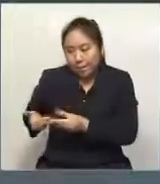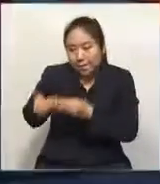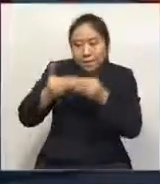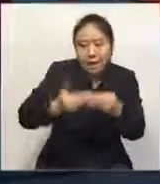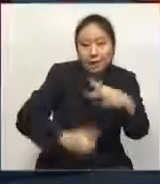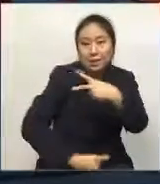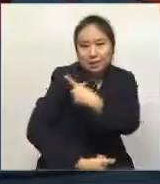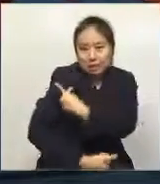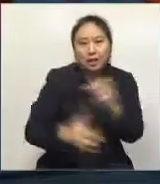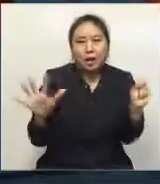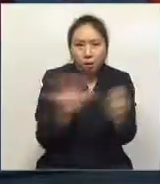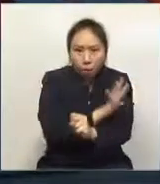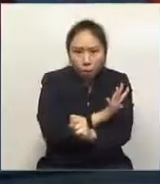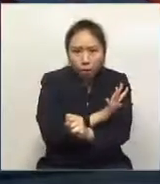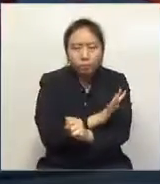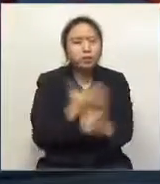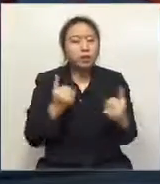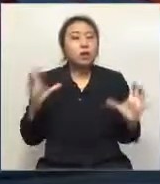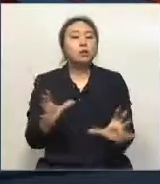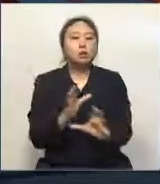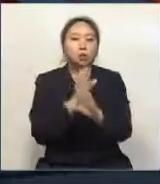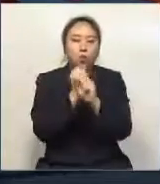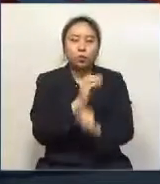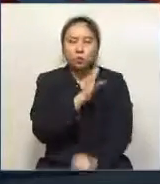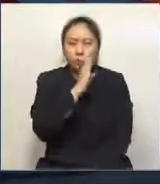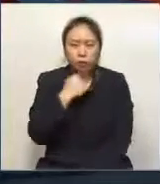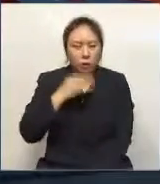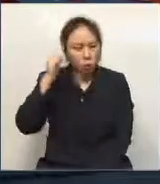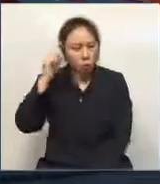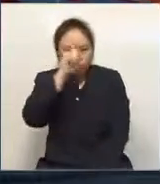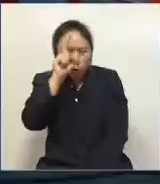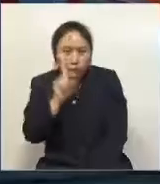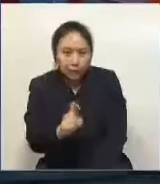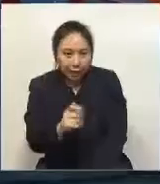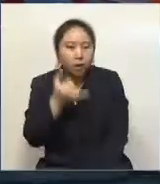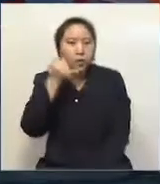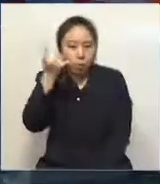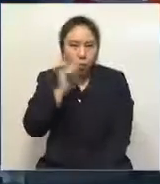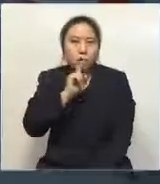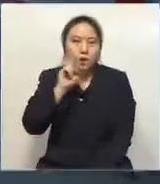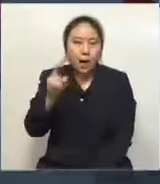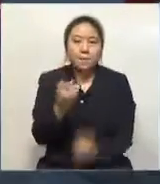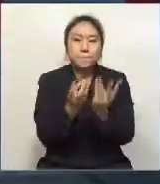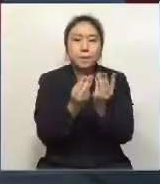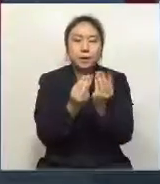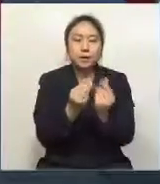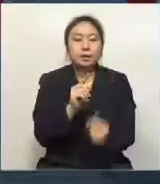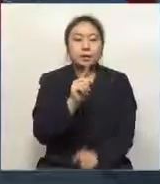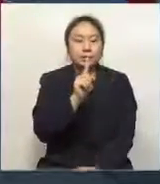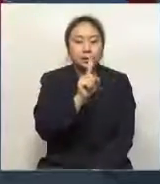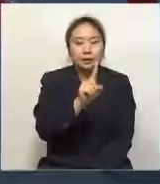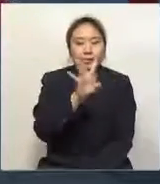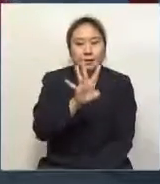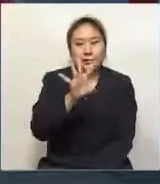คซีนให้ครบตามเกณฑ์ค่ะโดยสรุปแล้วนะคะถ้ามีข้อสงสัยเนี่ยโทรศัพท์ไปสอบถามข้อมูลได้เลยนะคะที่สายด่วนของก